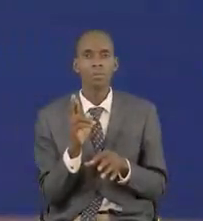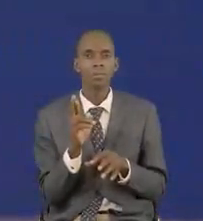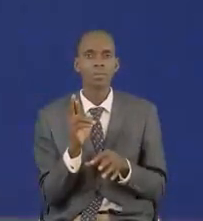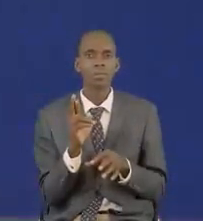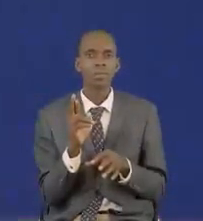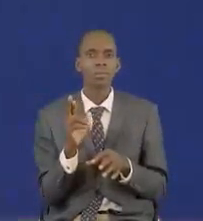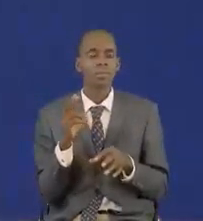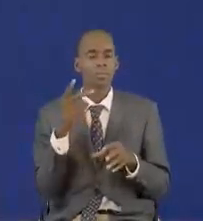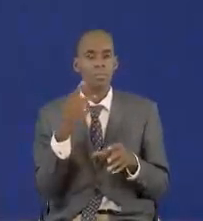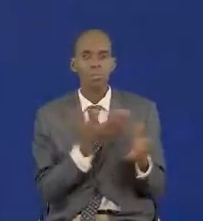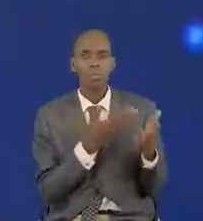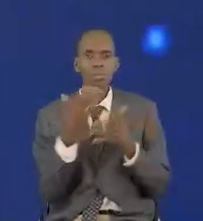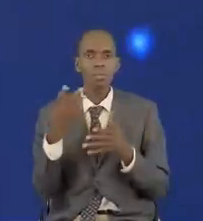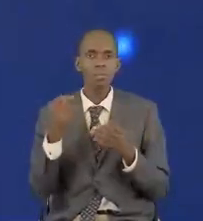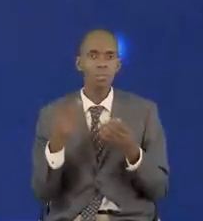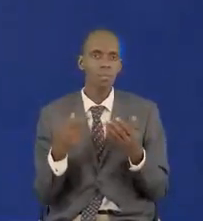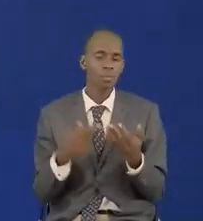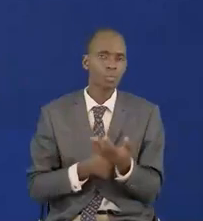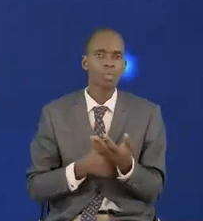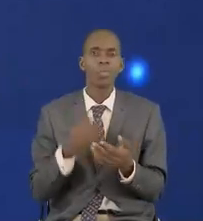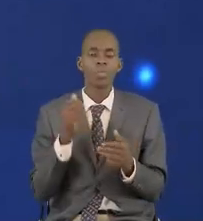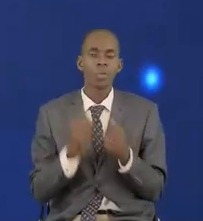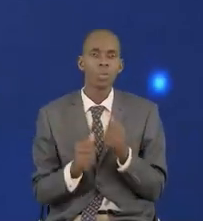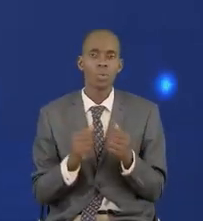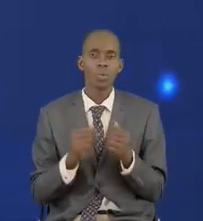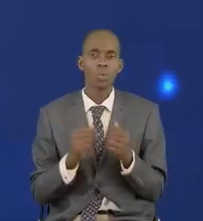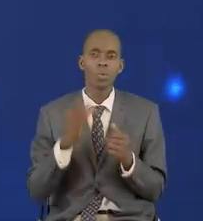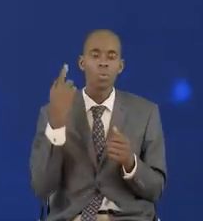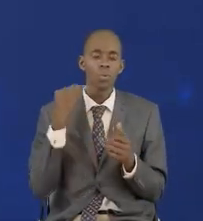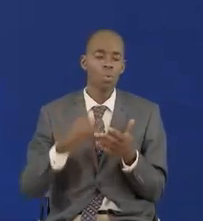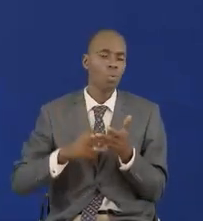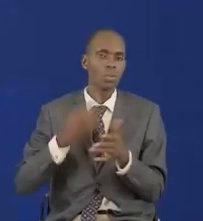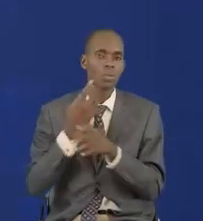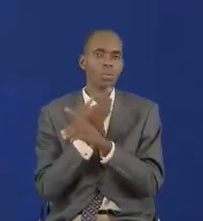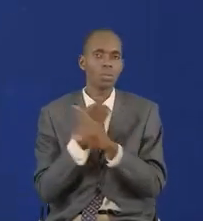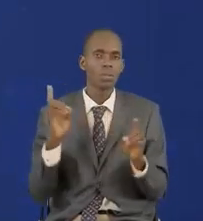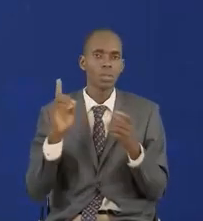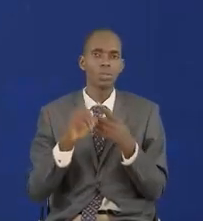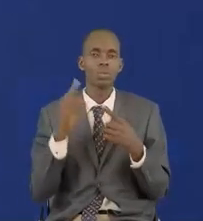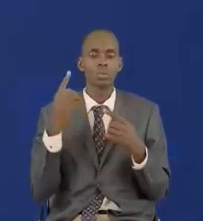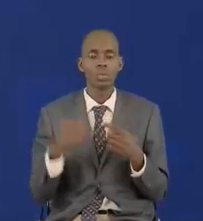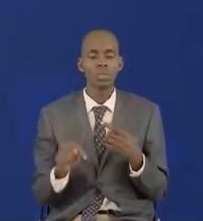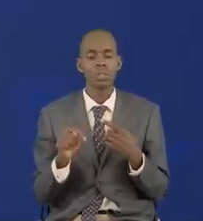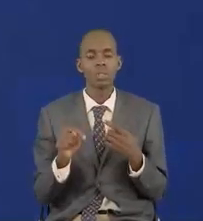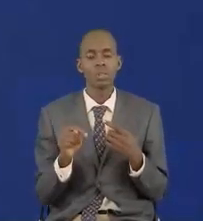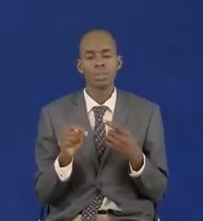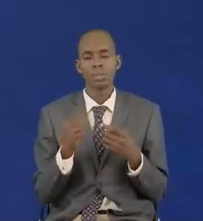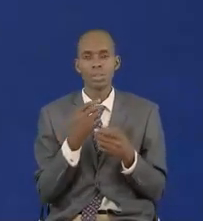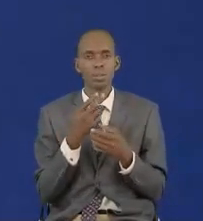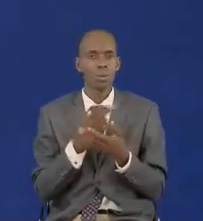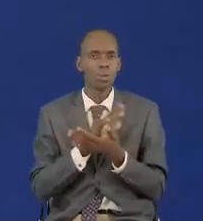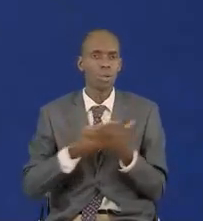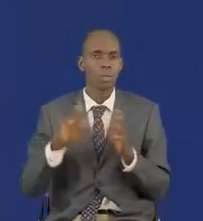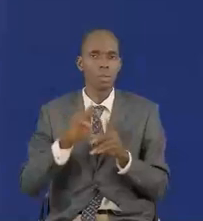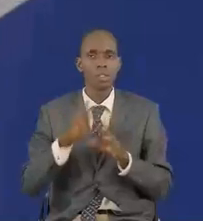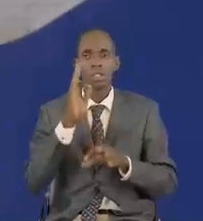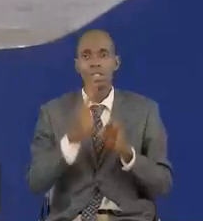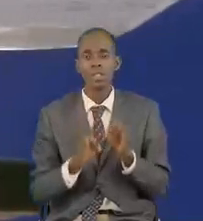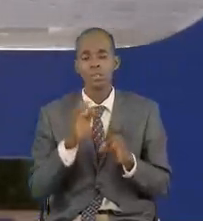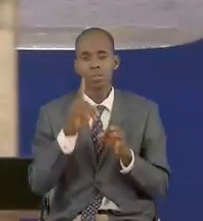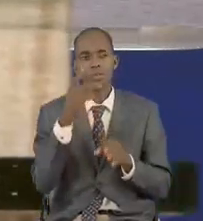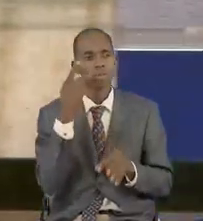et l'Évangile qui t'ont et qui ont été transmis au sein une fois pour tout une fois pour tout